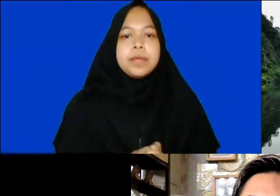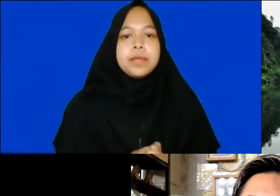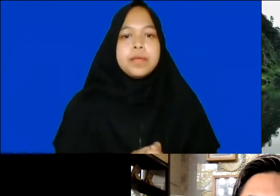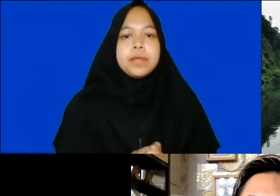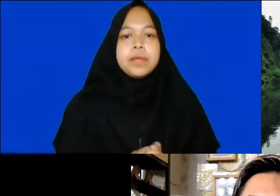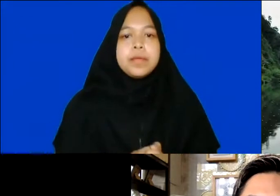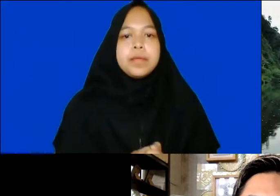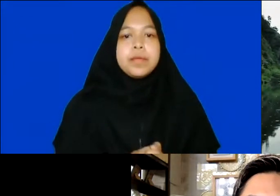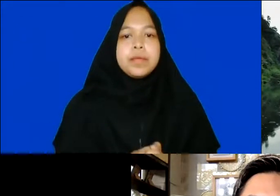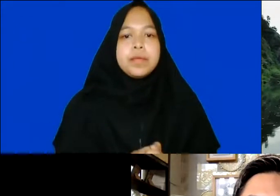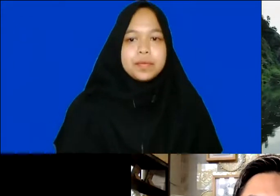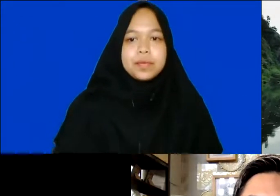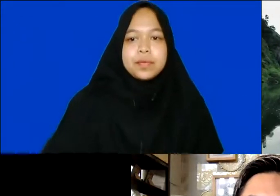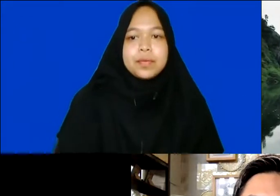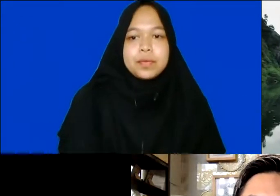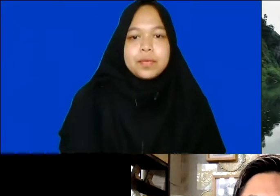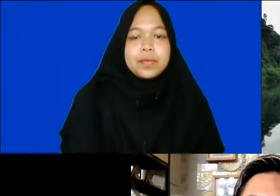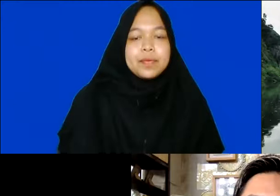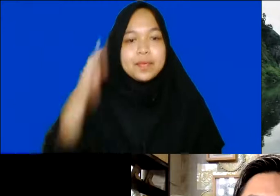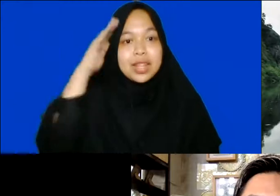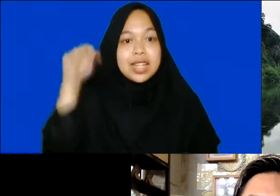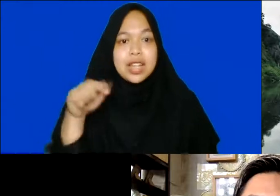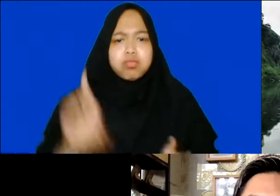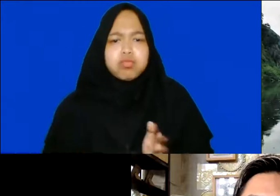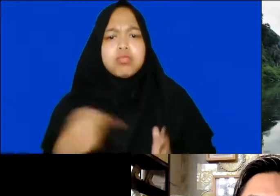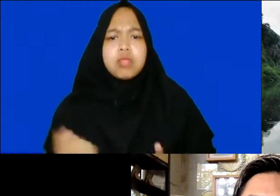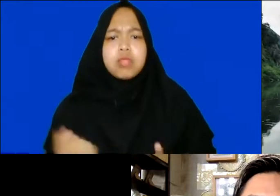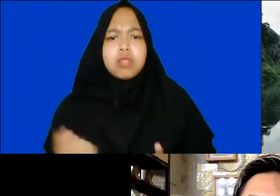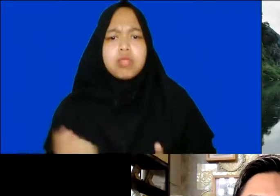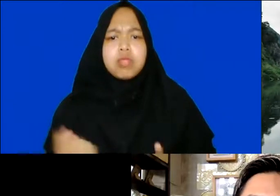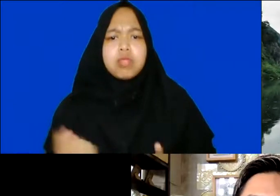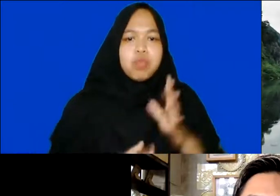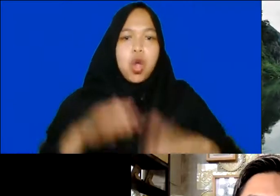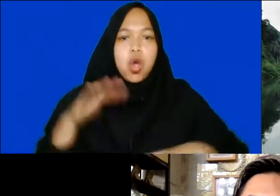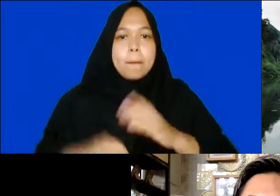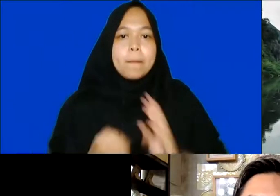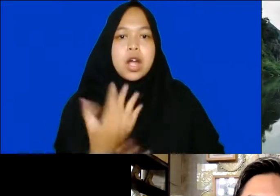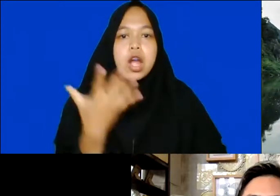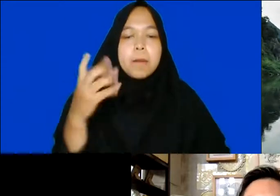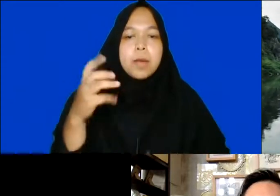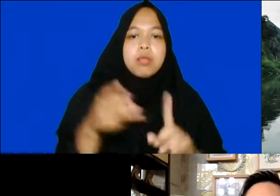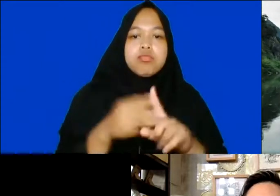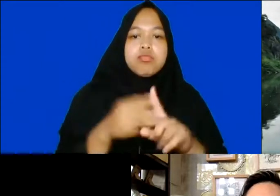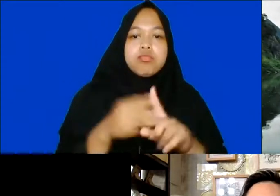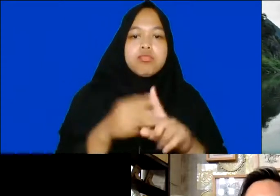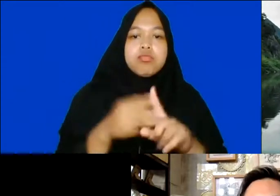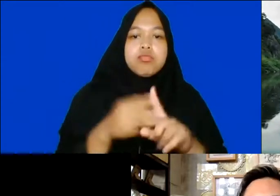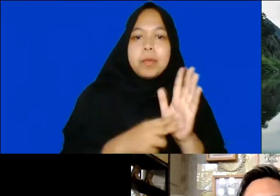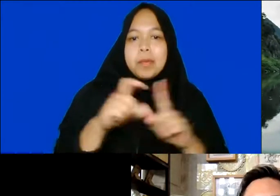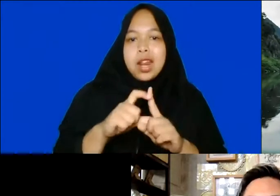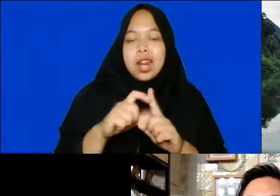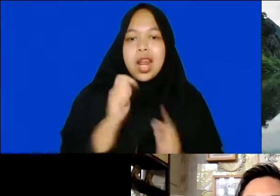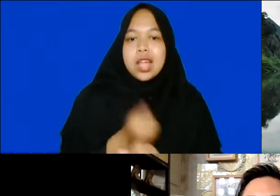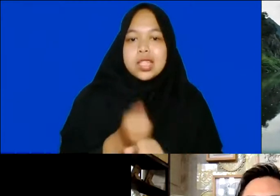tahun 2015, Mas Kirei ini mulai mengembangkan sebuah brand kerajinan produk kulit yang bernama Hospit